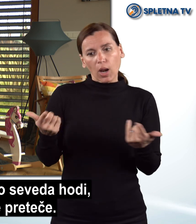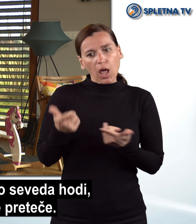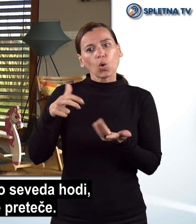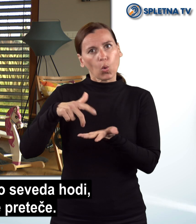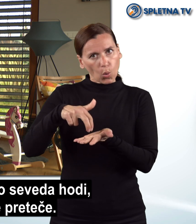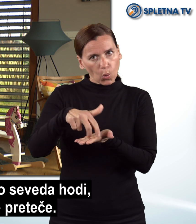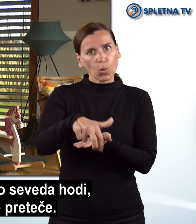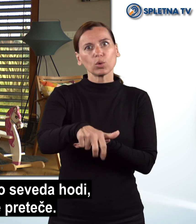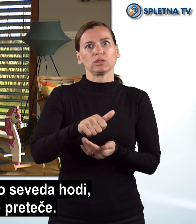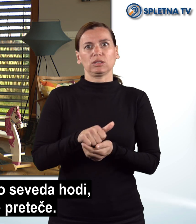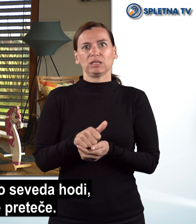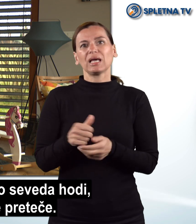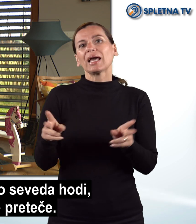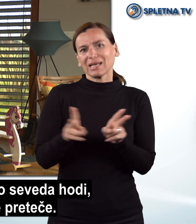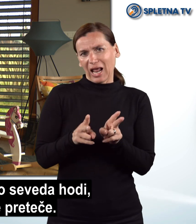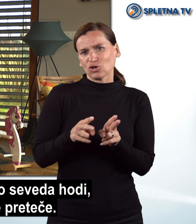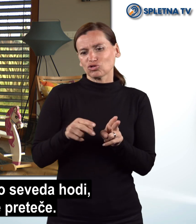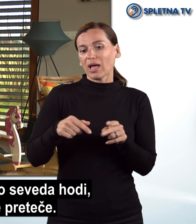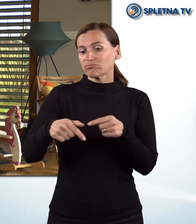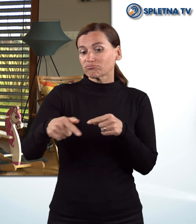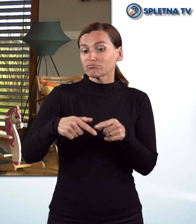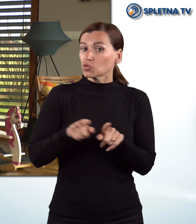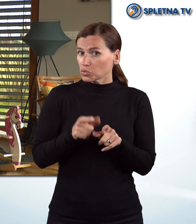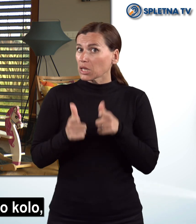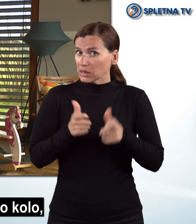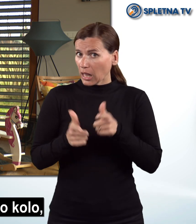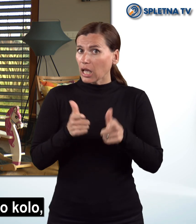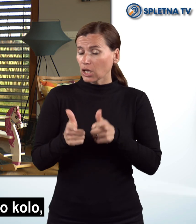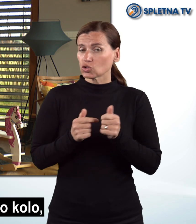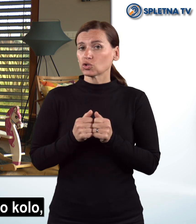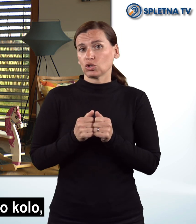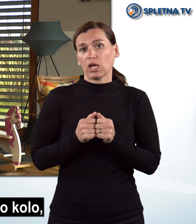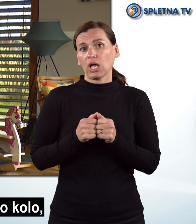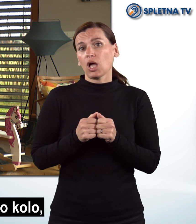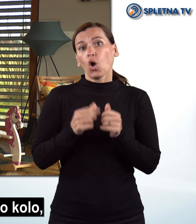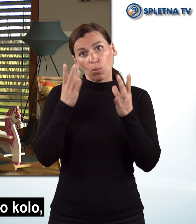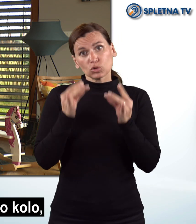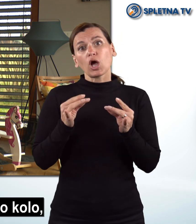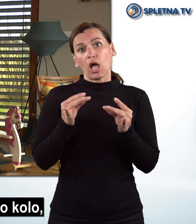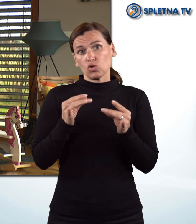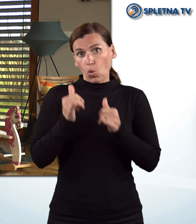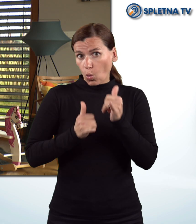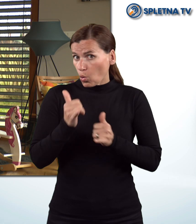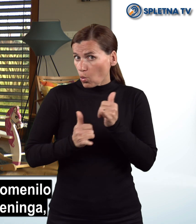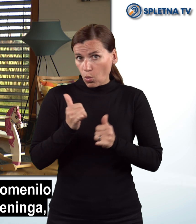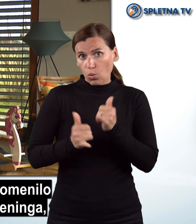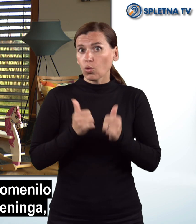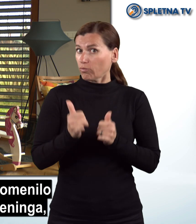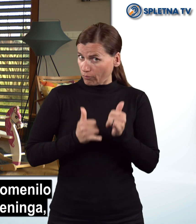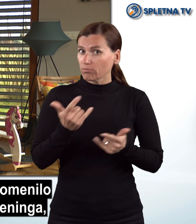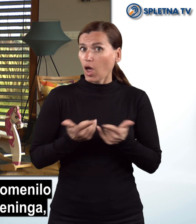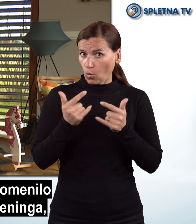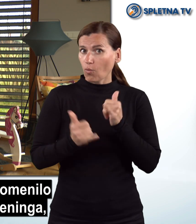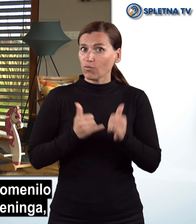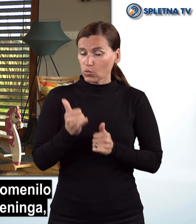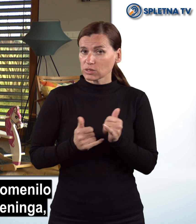hodi, krajše razdalje preteče, vozi običajno kolo, ampak to je